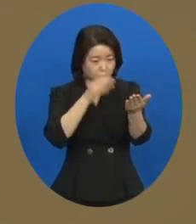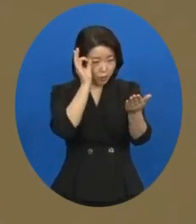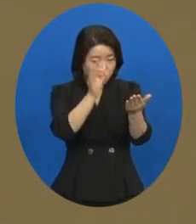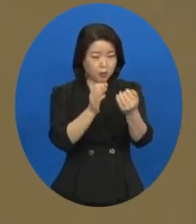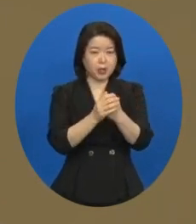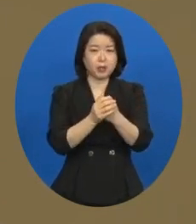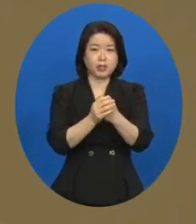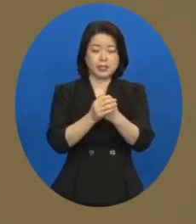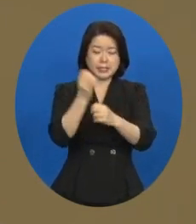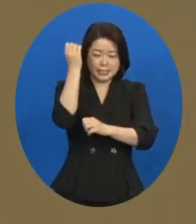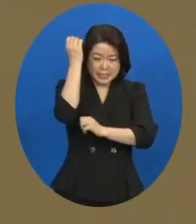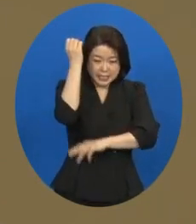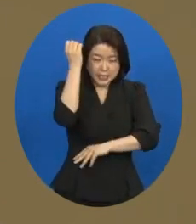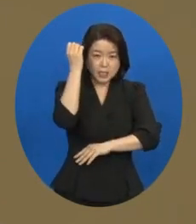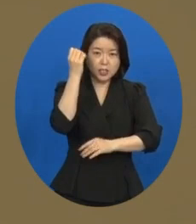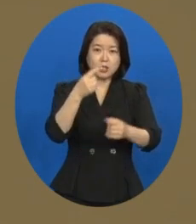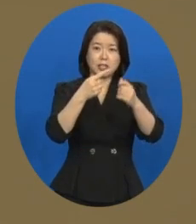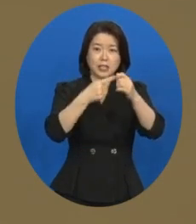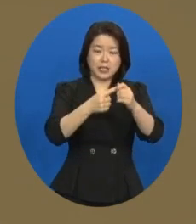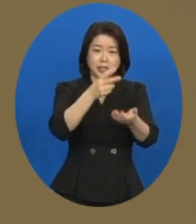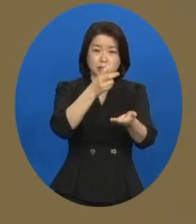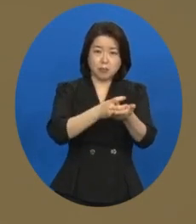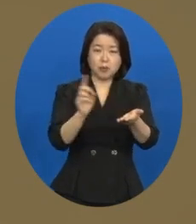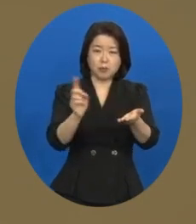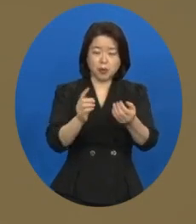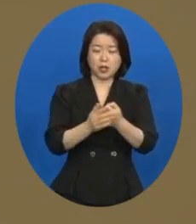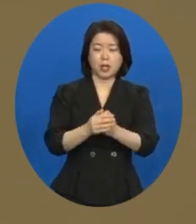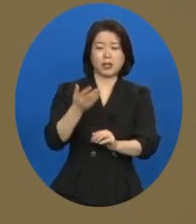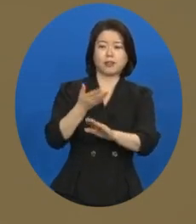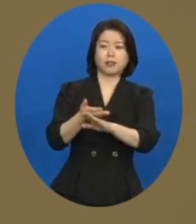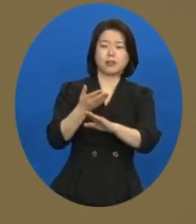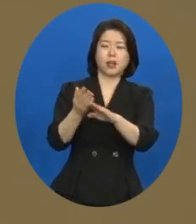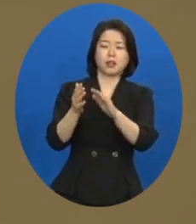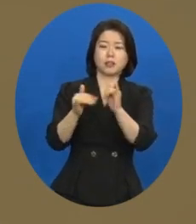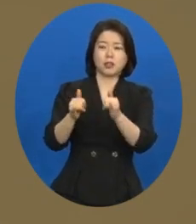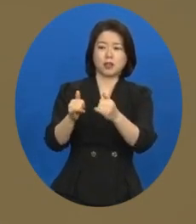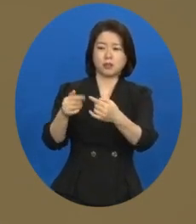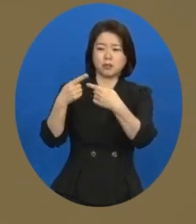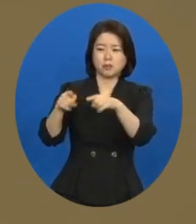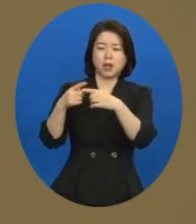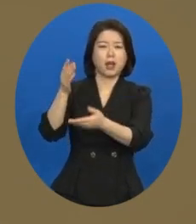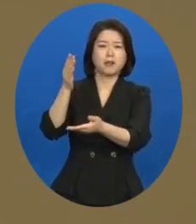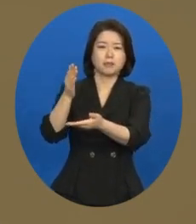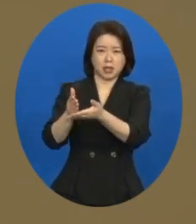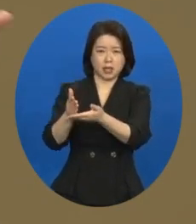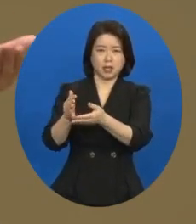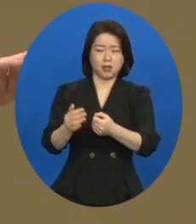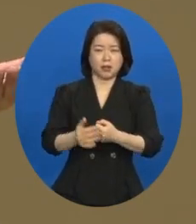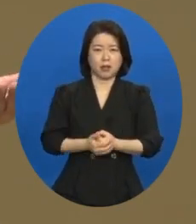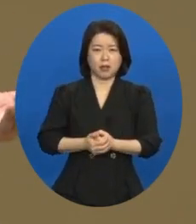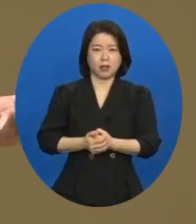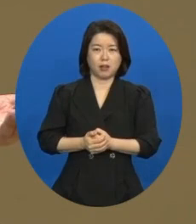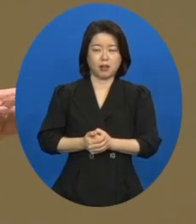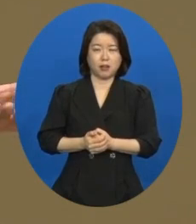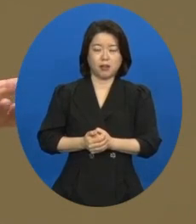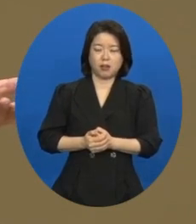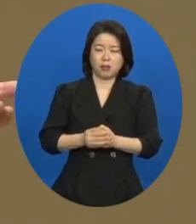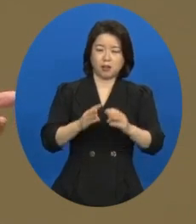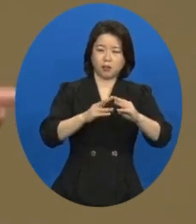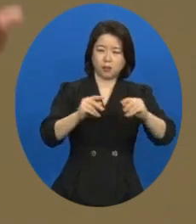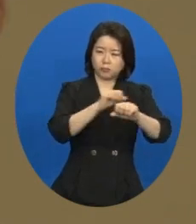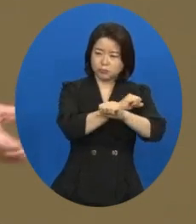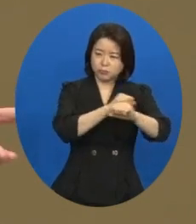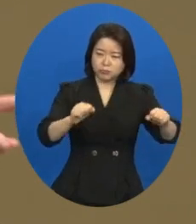제1조가 무엇이냐면 다른 사람을 비판하지 말라입니다. 아니 세상에 사막